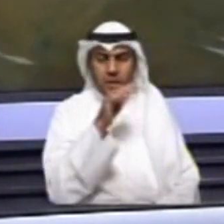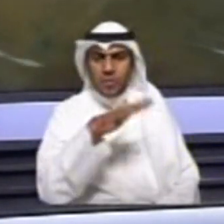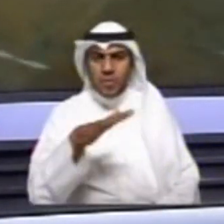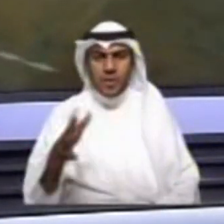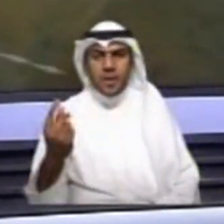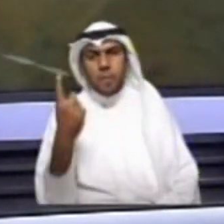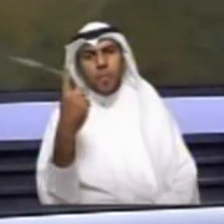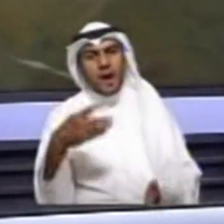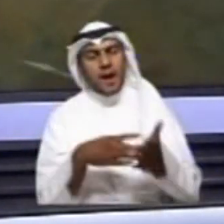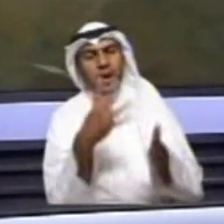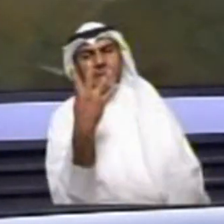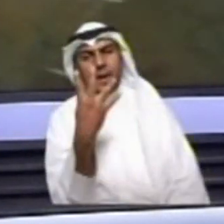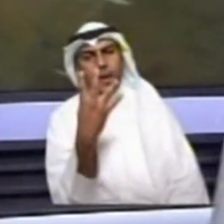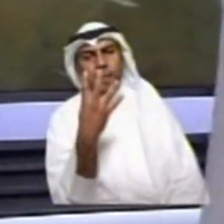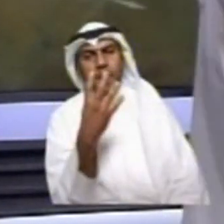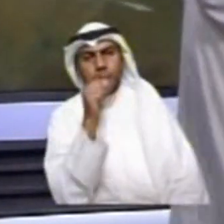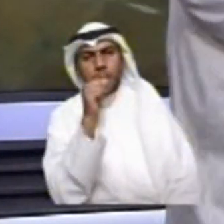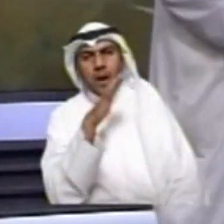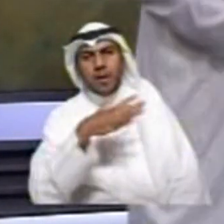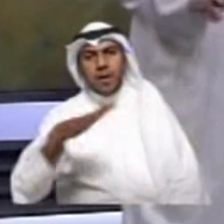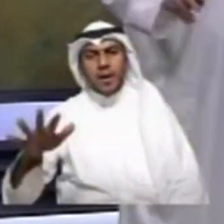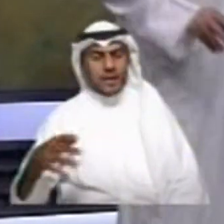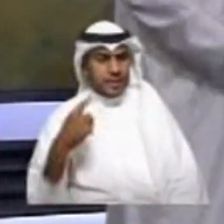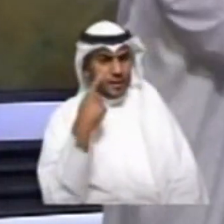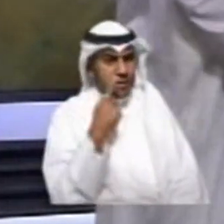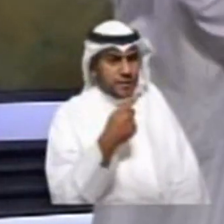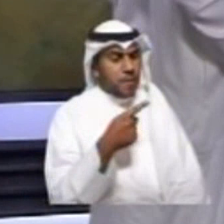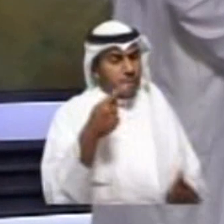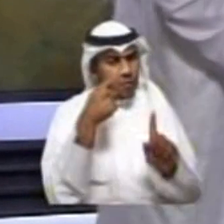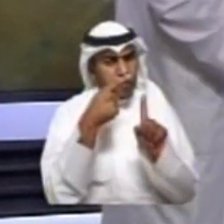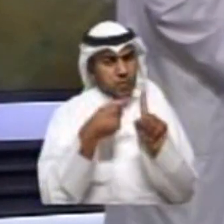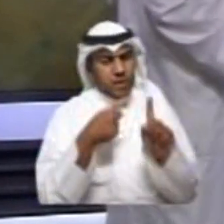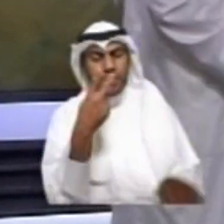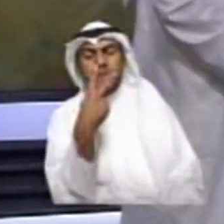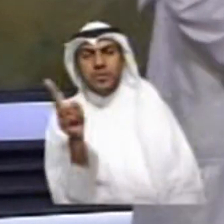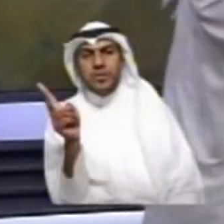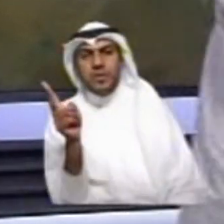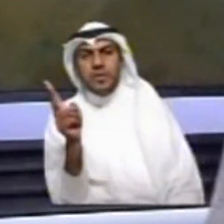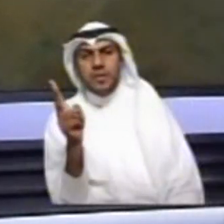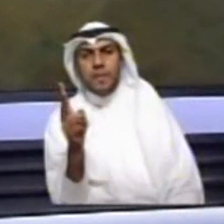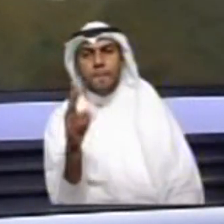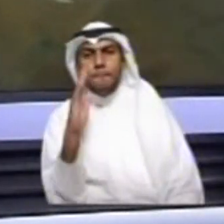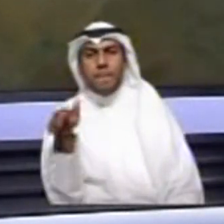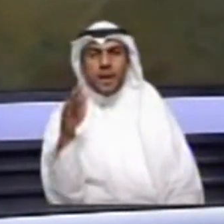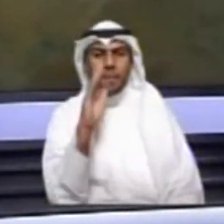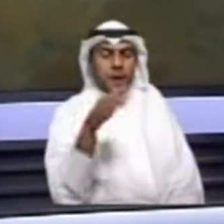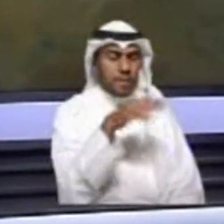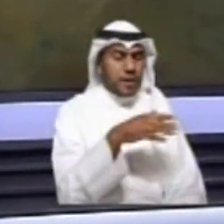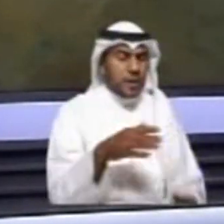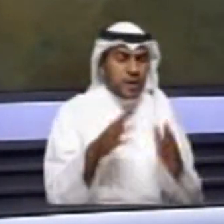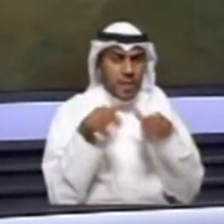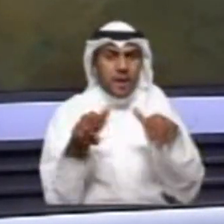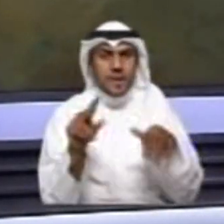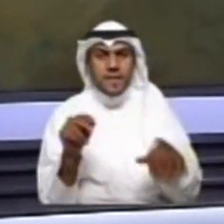بين 1 إلى 4 أقدام، والدرجات الحرارة تدريجيا تنخفض إلى حول 20 في المناطق البرية إلى 21 كذلك في منطقة العبدلي